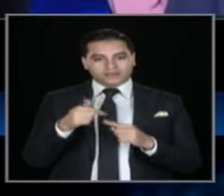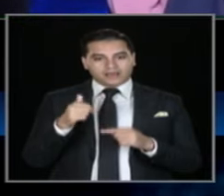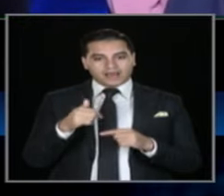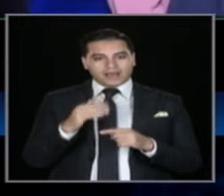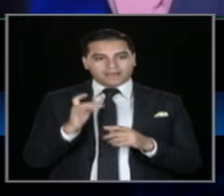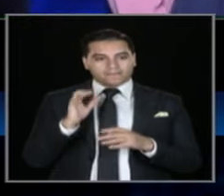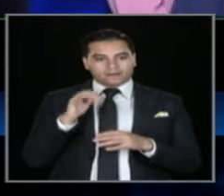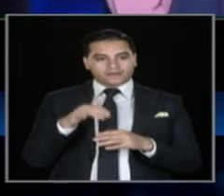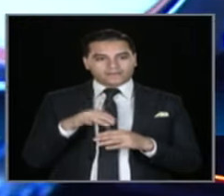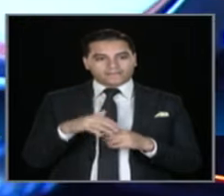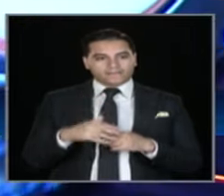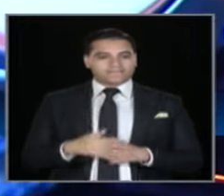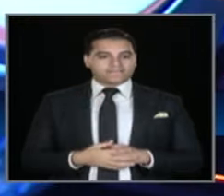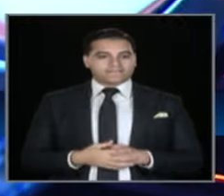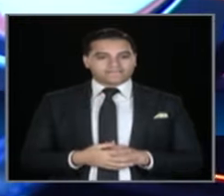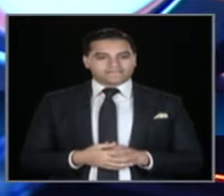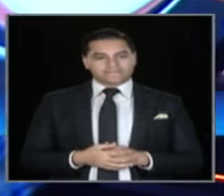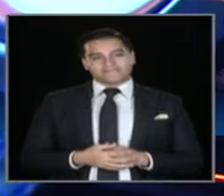خزان